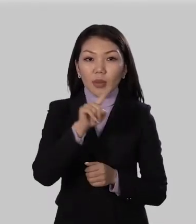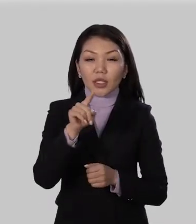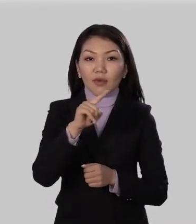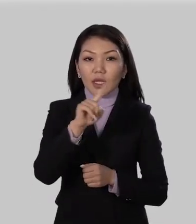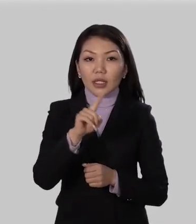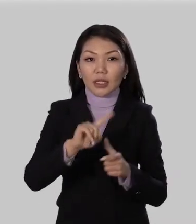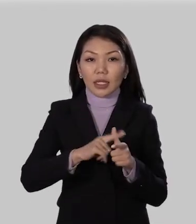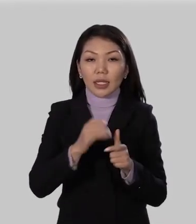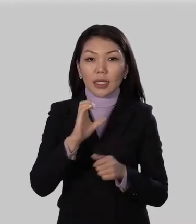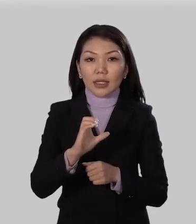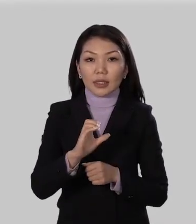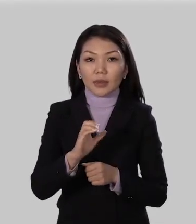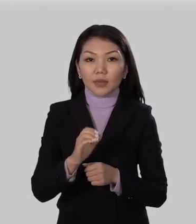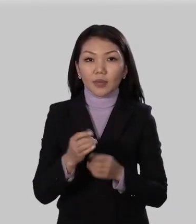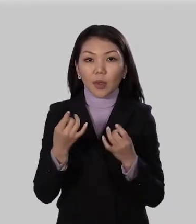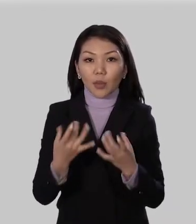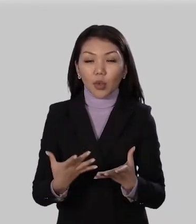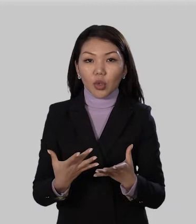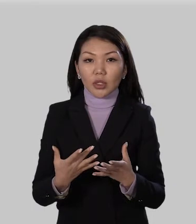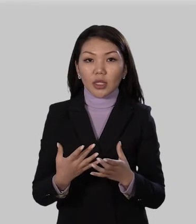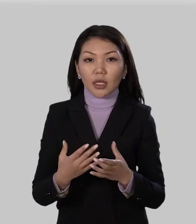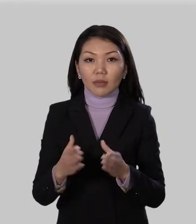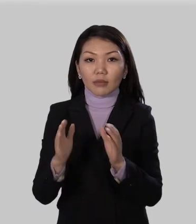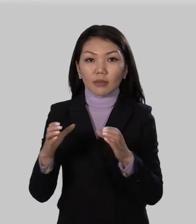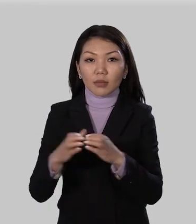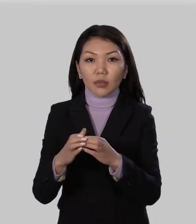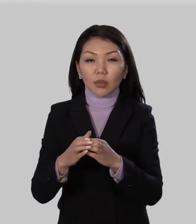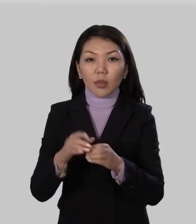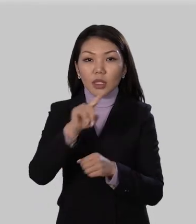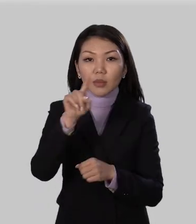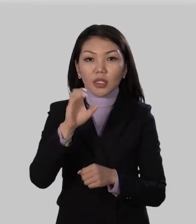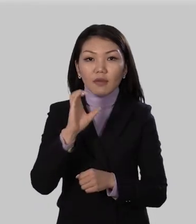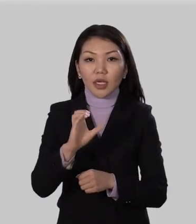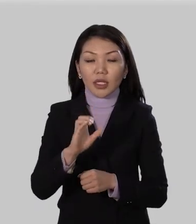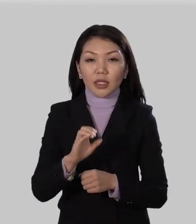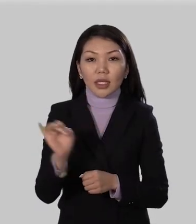Z, S, с приставкой S и без приставки.